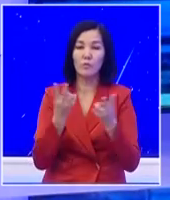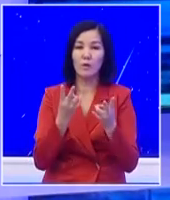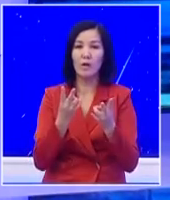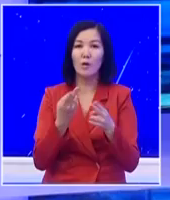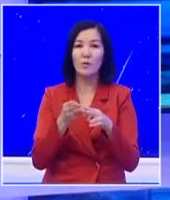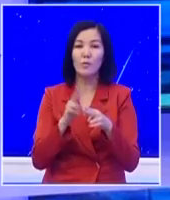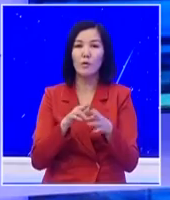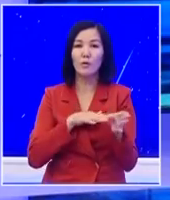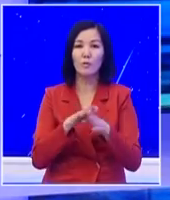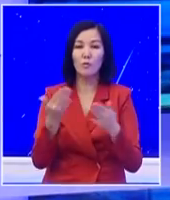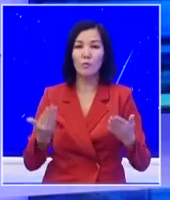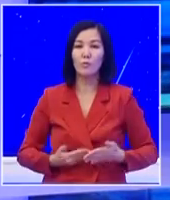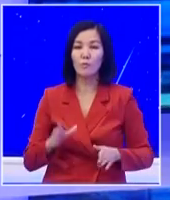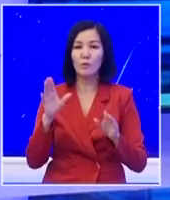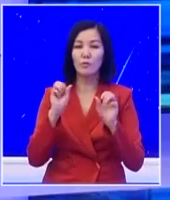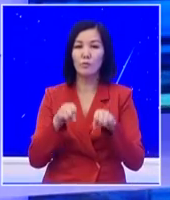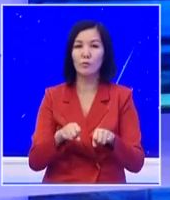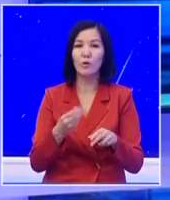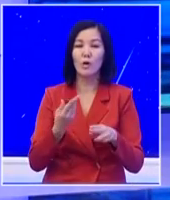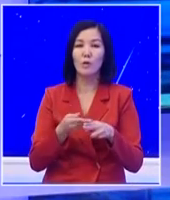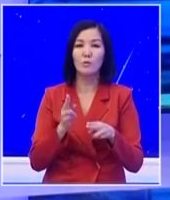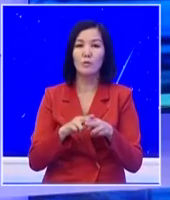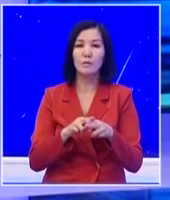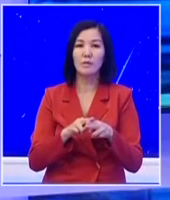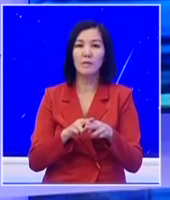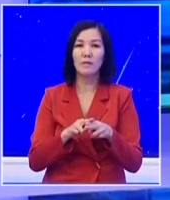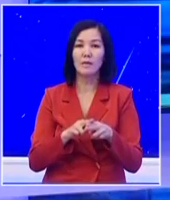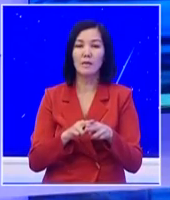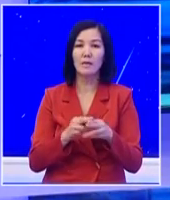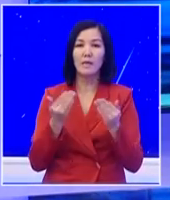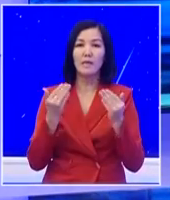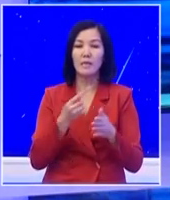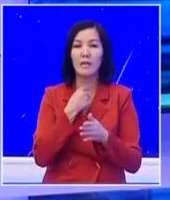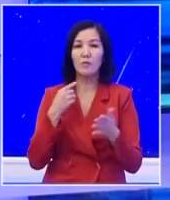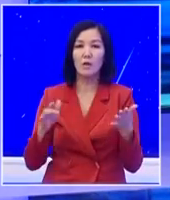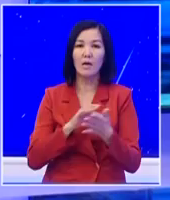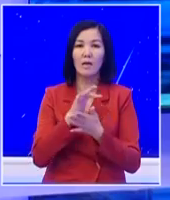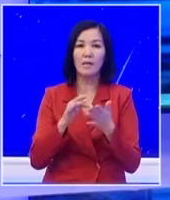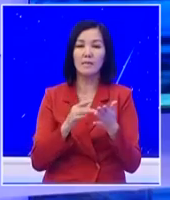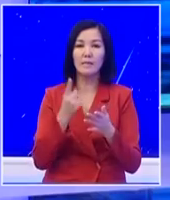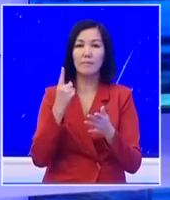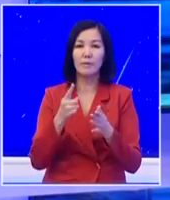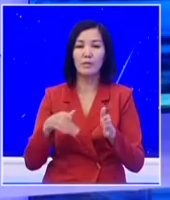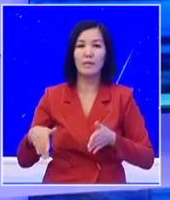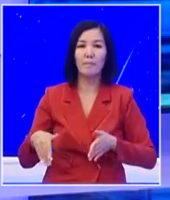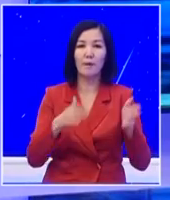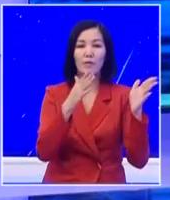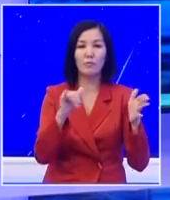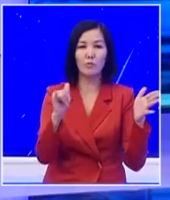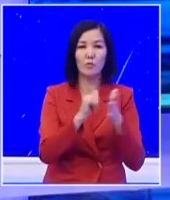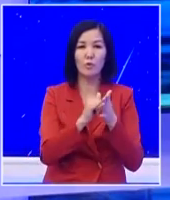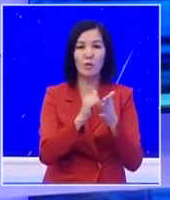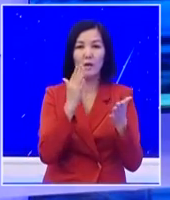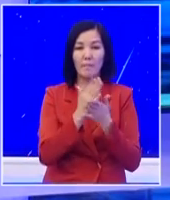олар толыққанды өмір сүруге құқылы. Сөзден атқарылатын іске көшейік. Талдықорған қаласында бар жерге